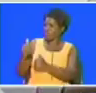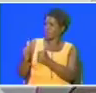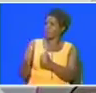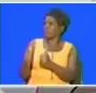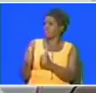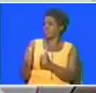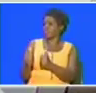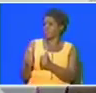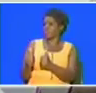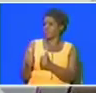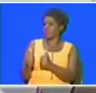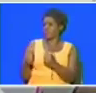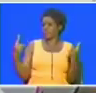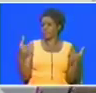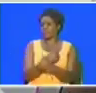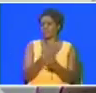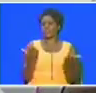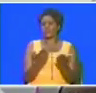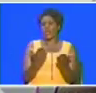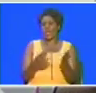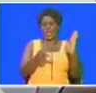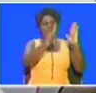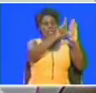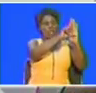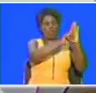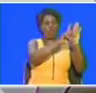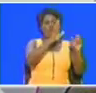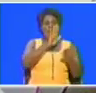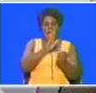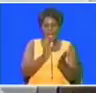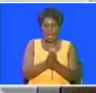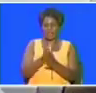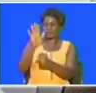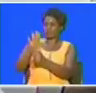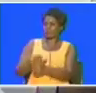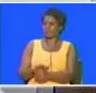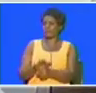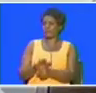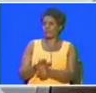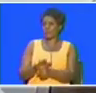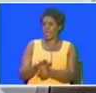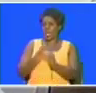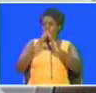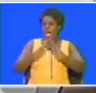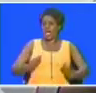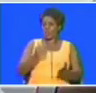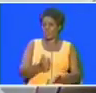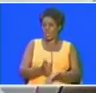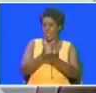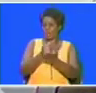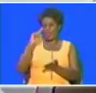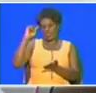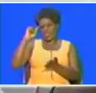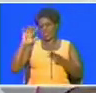kufika nyumbani? Na je, kuna tofauti gani kati ya hiyo mipaka na mateso kwa huduma wa nyumbani? Na vile vile, hao huduma wa nyumbani uchukulia vipi